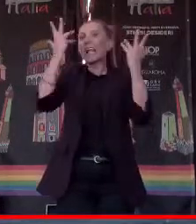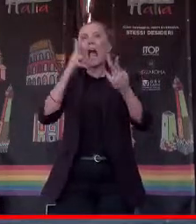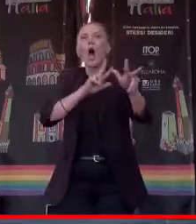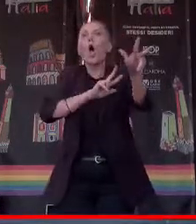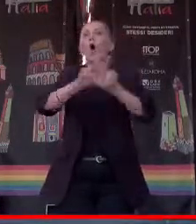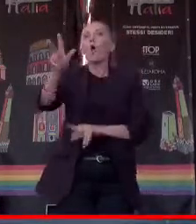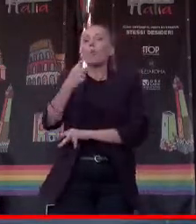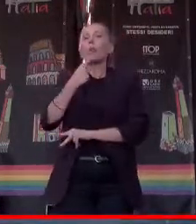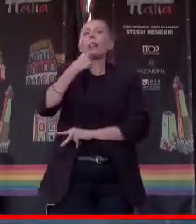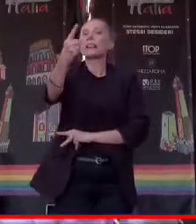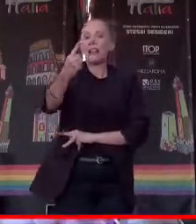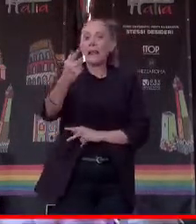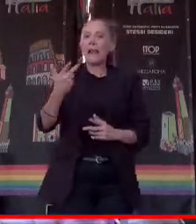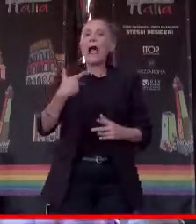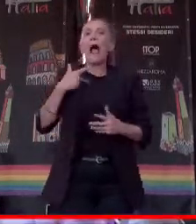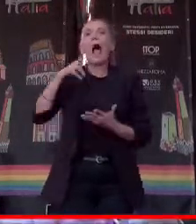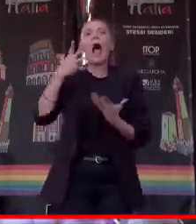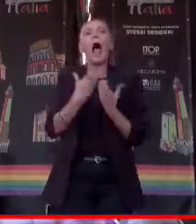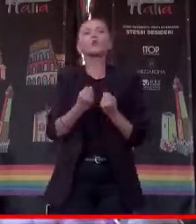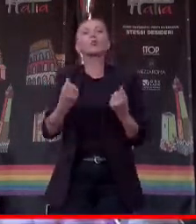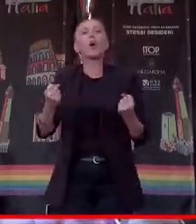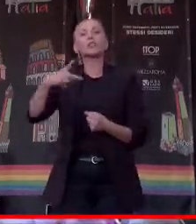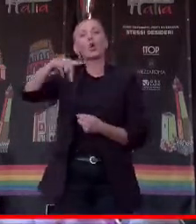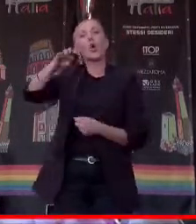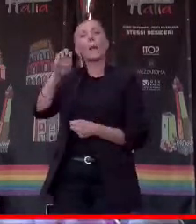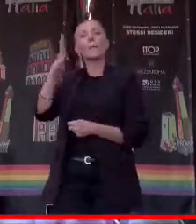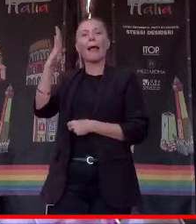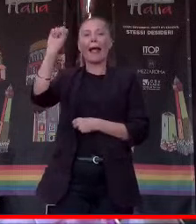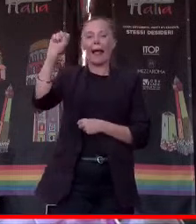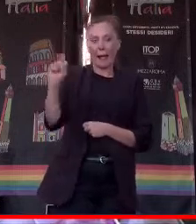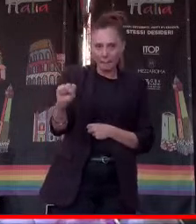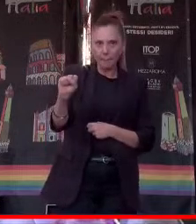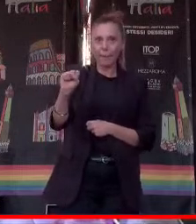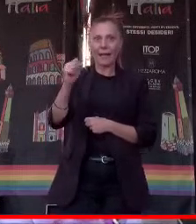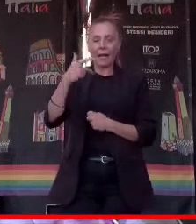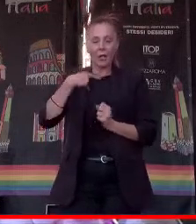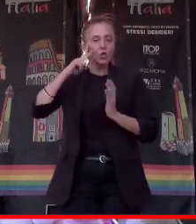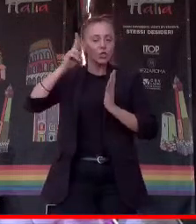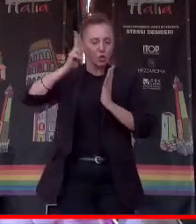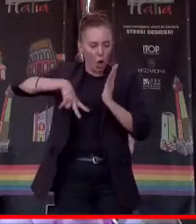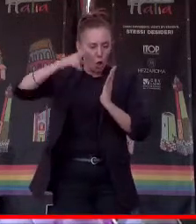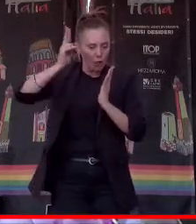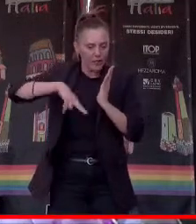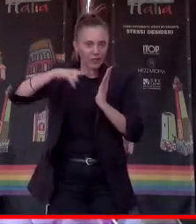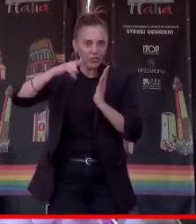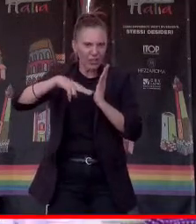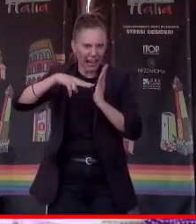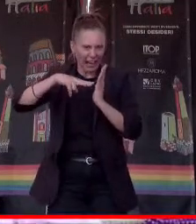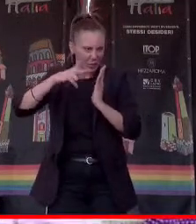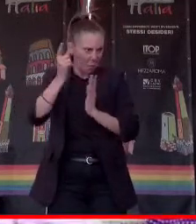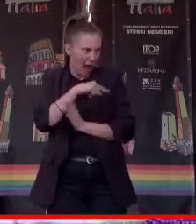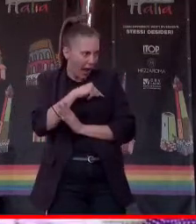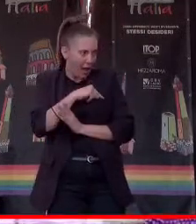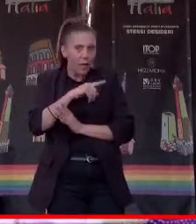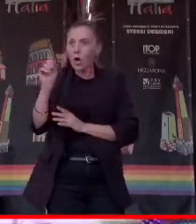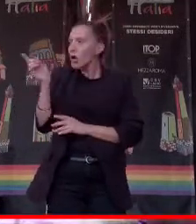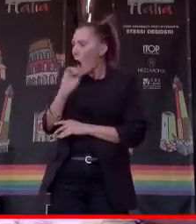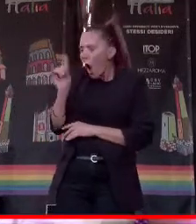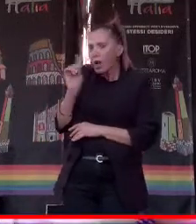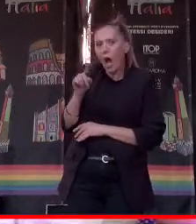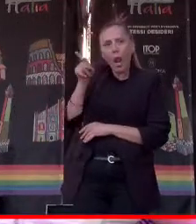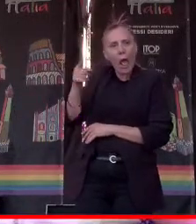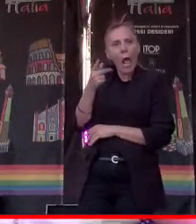l'attuazione dei PEBA con la collaborazione dei municipi. È così? La sto leggendo in maniera distorta? No, legge bene,